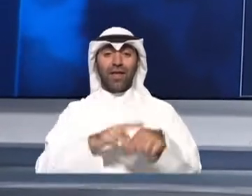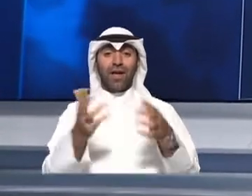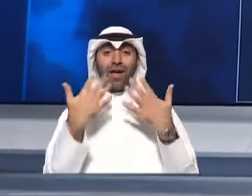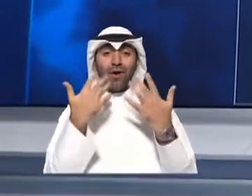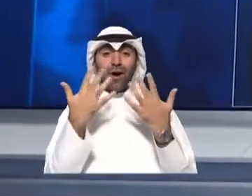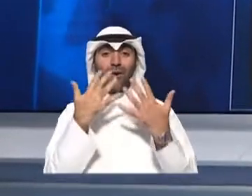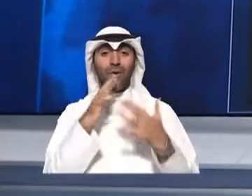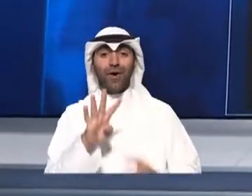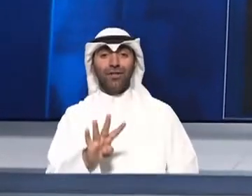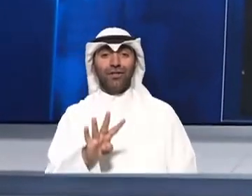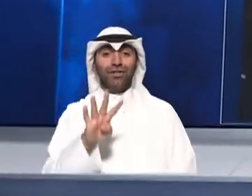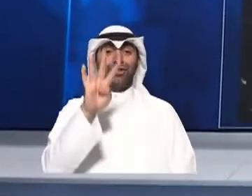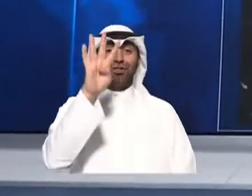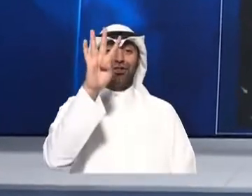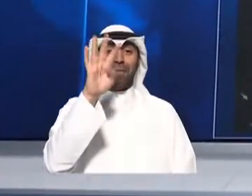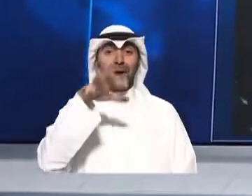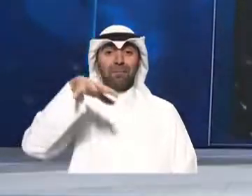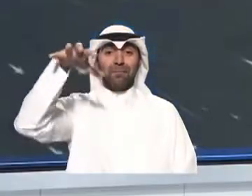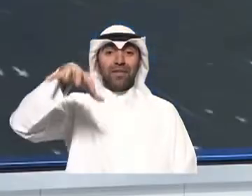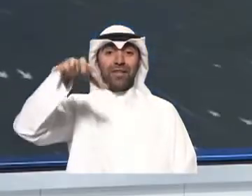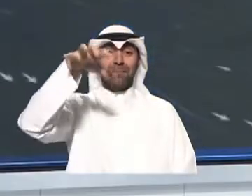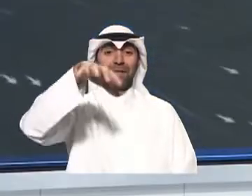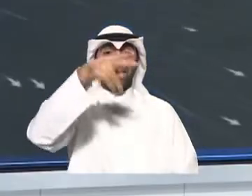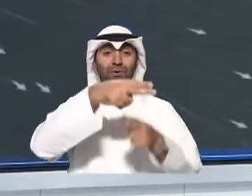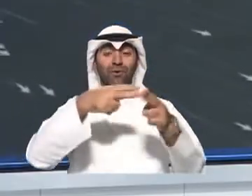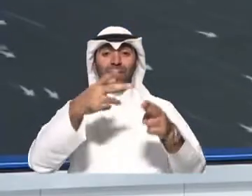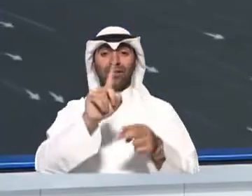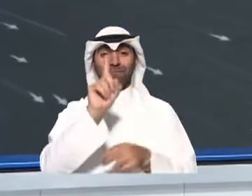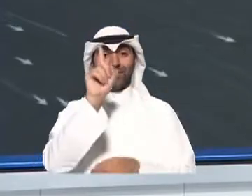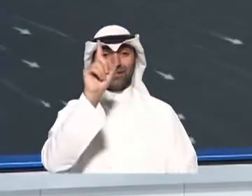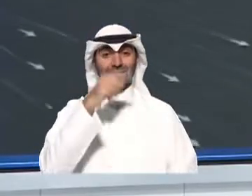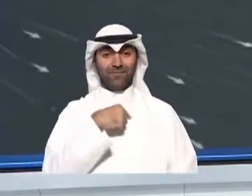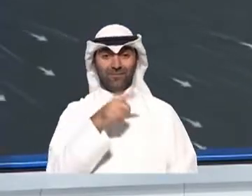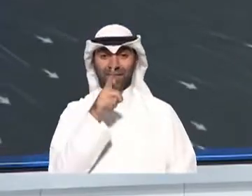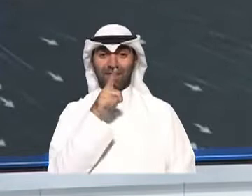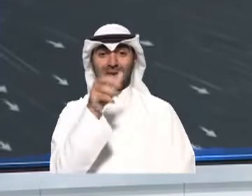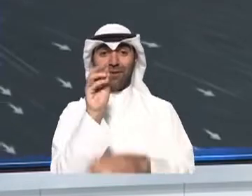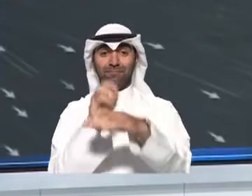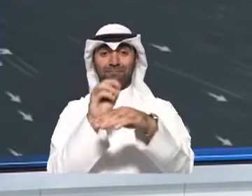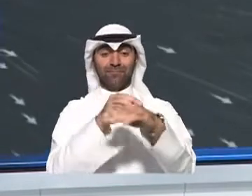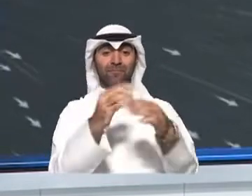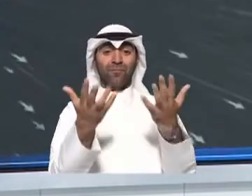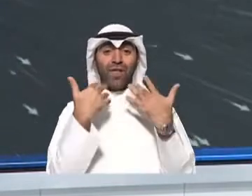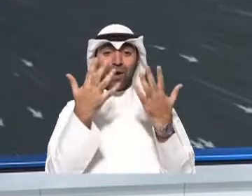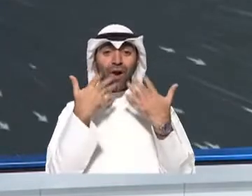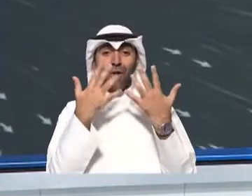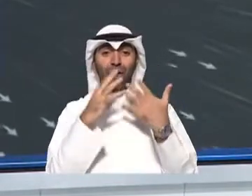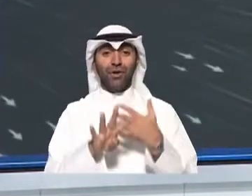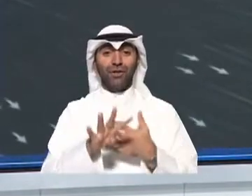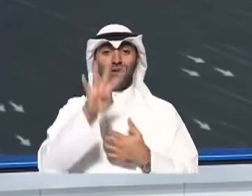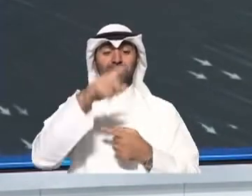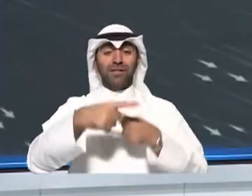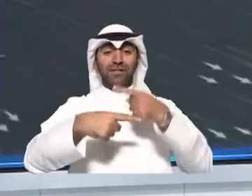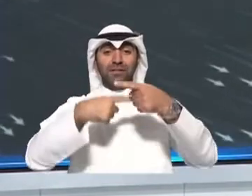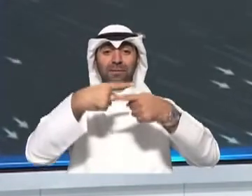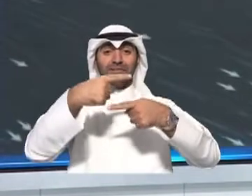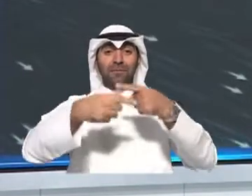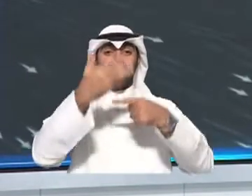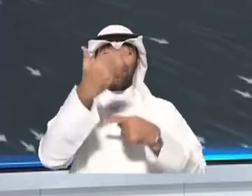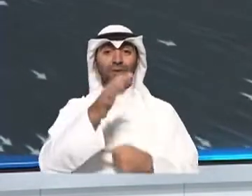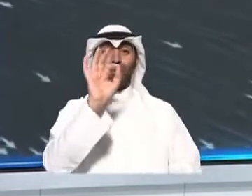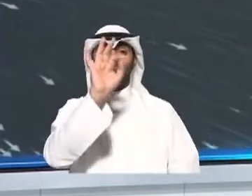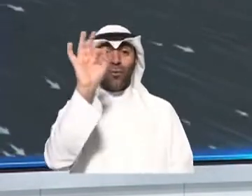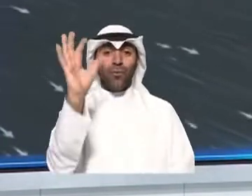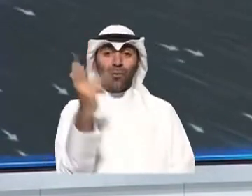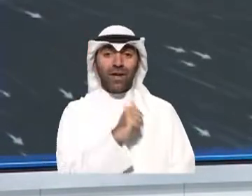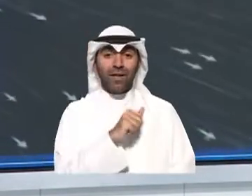معتدل السرعة على معظم المناطق البرية، لكن نشاط الرياح الشمالية الغربية راح يكون ملحوظ أكثر على المناطق الساحلية وداخل